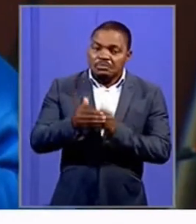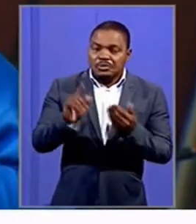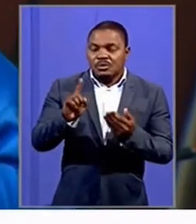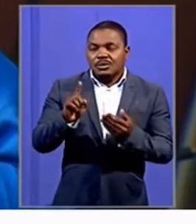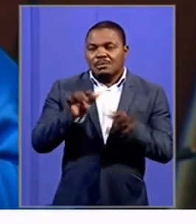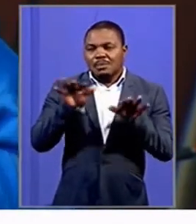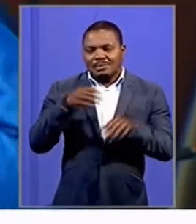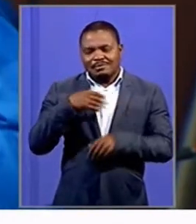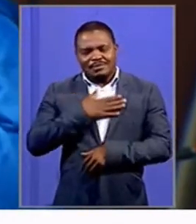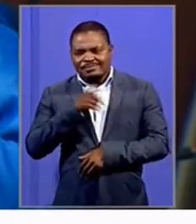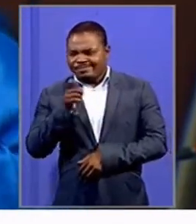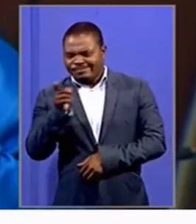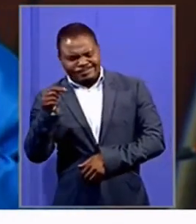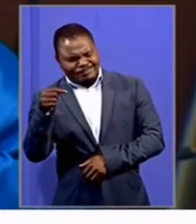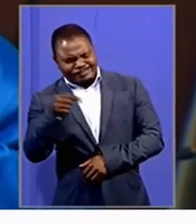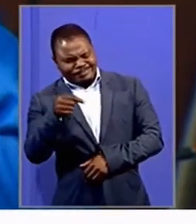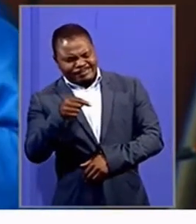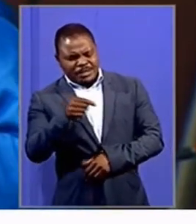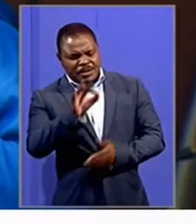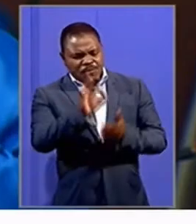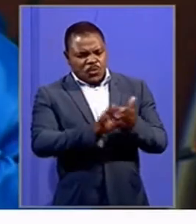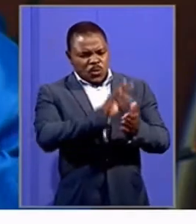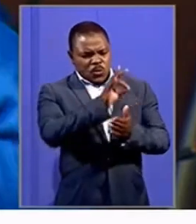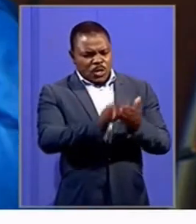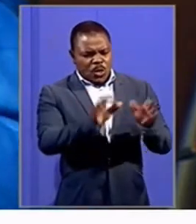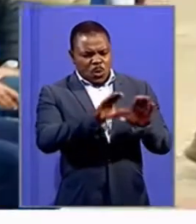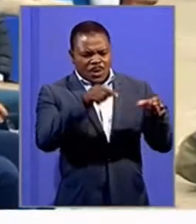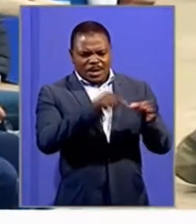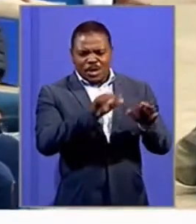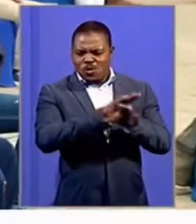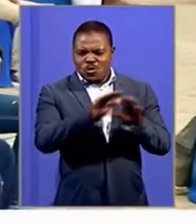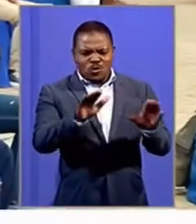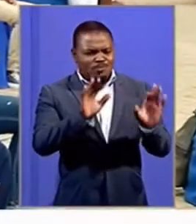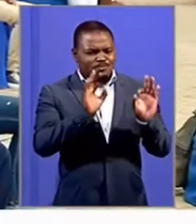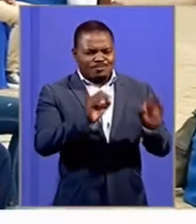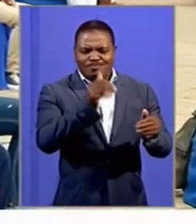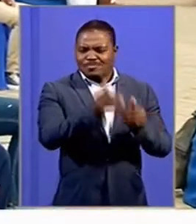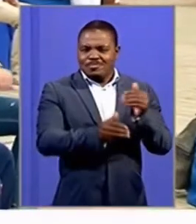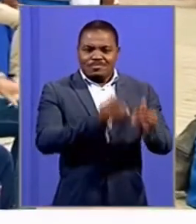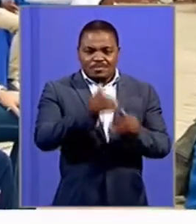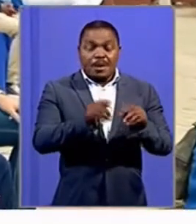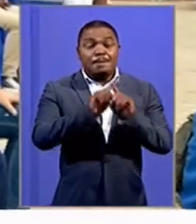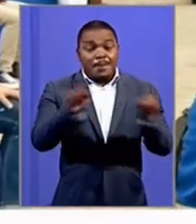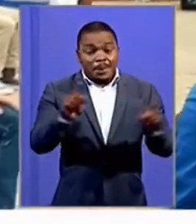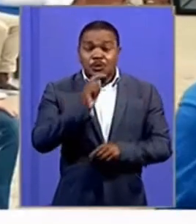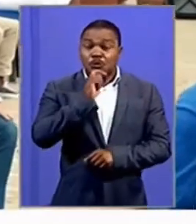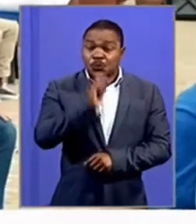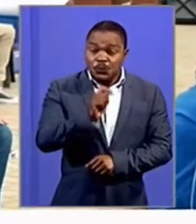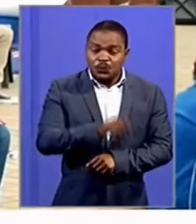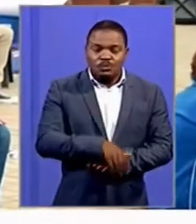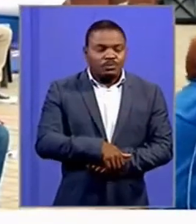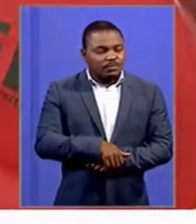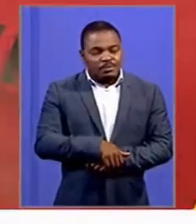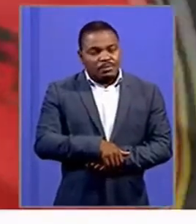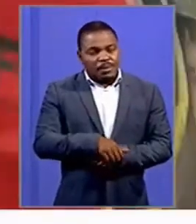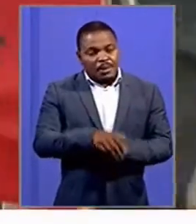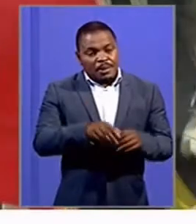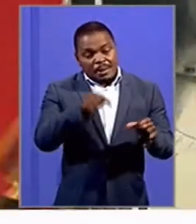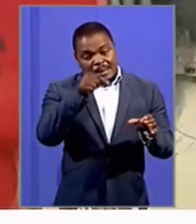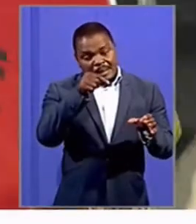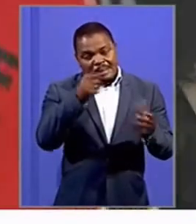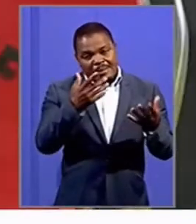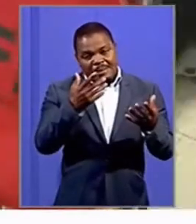ka re mokgetho o wa dikgetho ona ga o tsamaise dintho gantle kante le gore gagolo